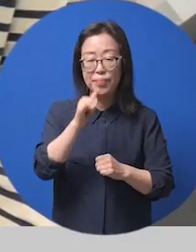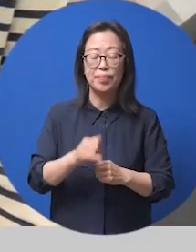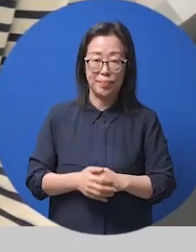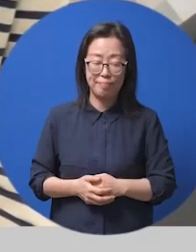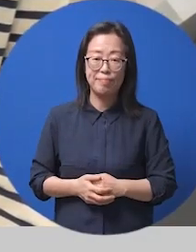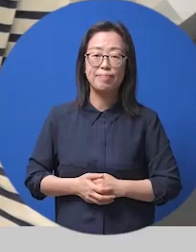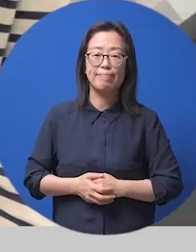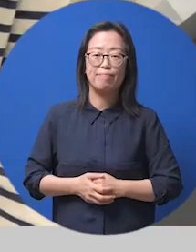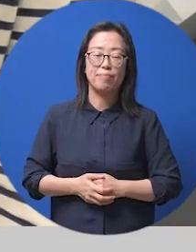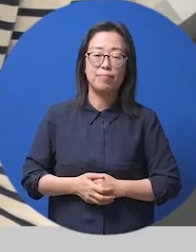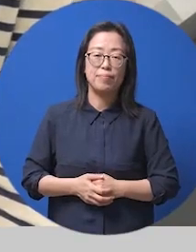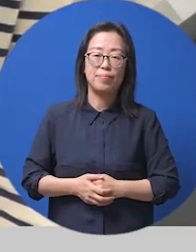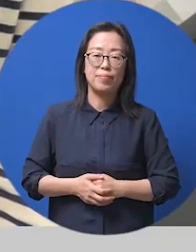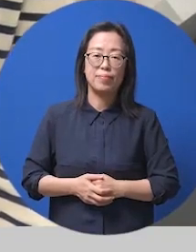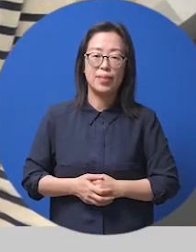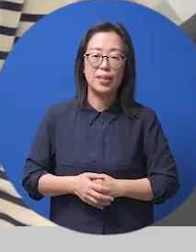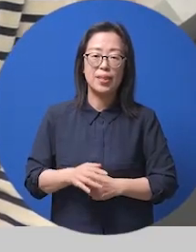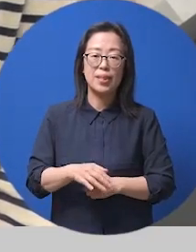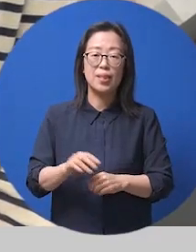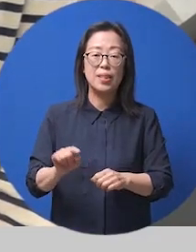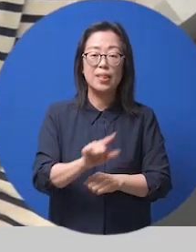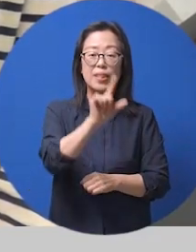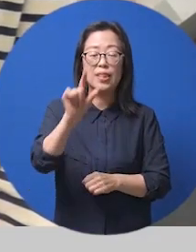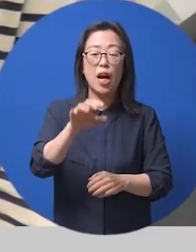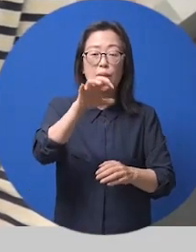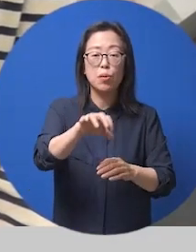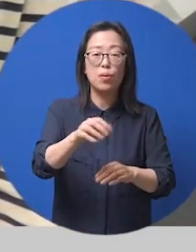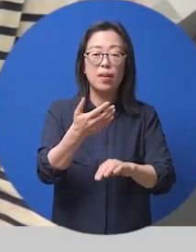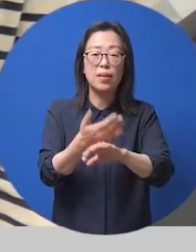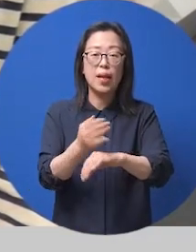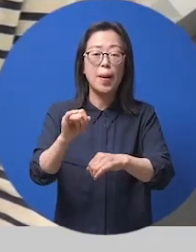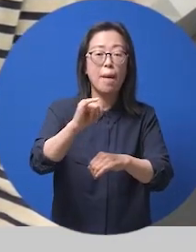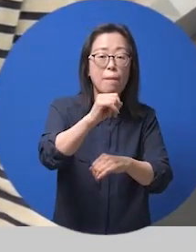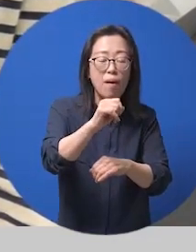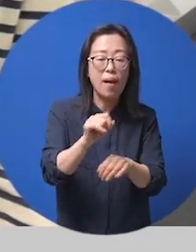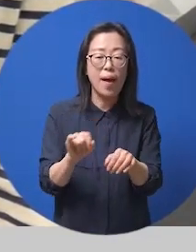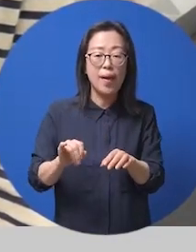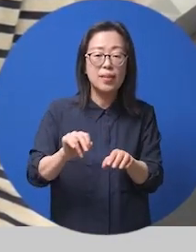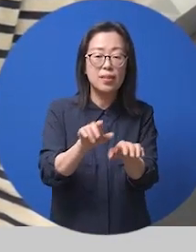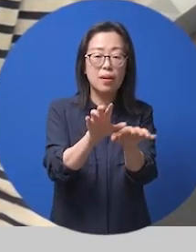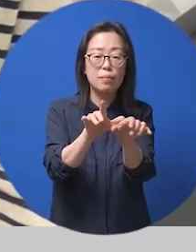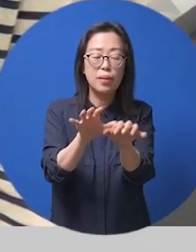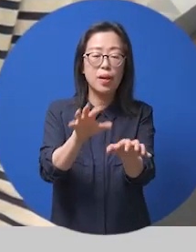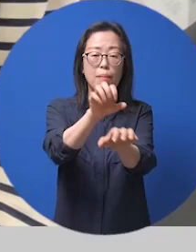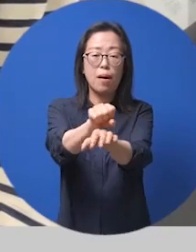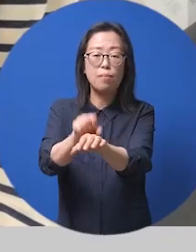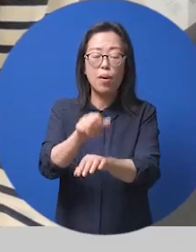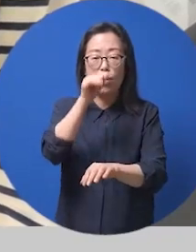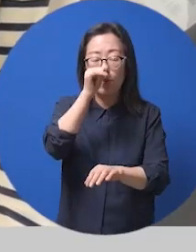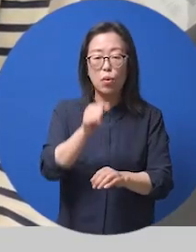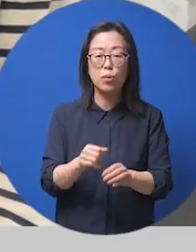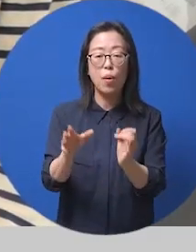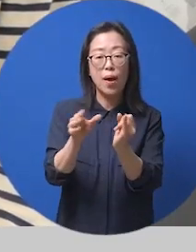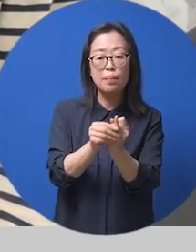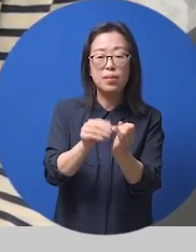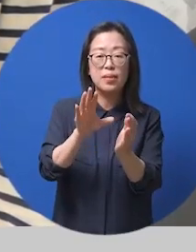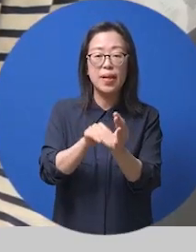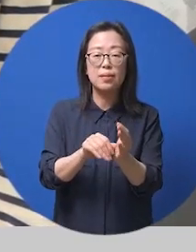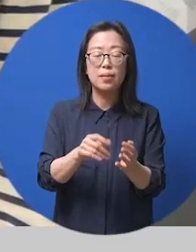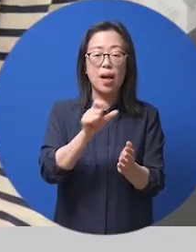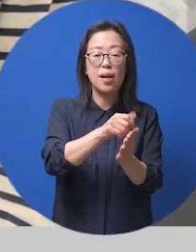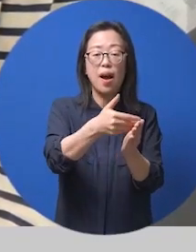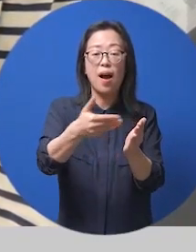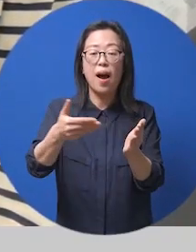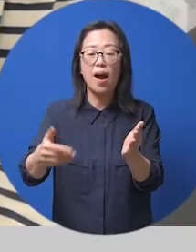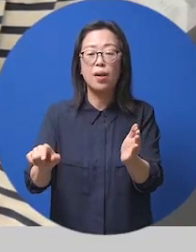있는 것이 특징입니다. 이들은 서식지에서 다른 곤충이나 지렁이 등을 먹으며 생활하고 산란기가 되면